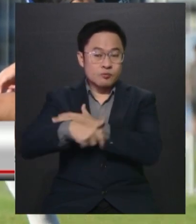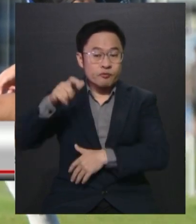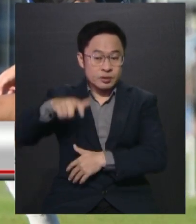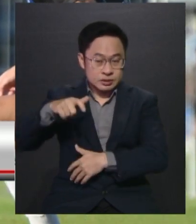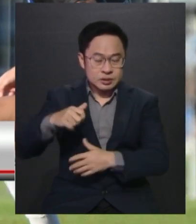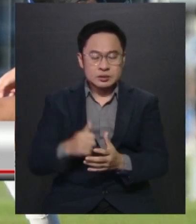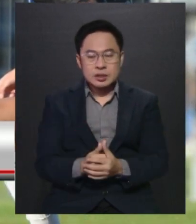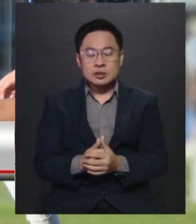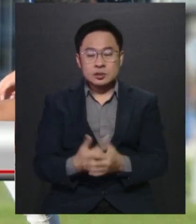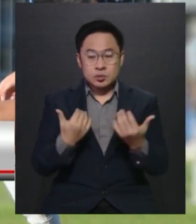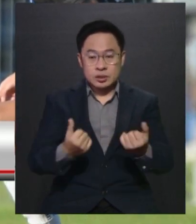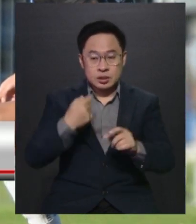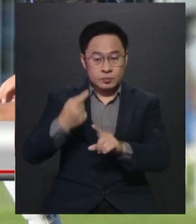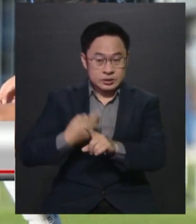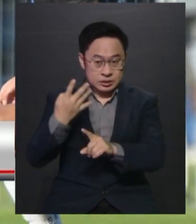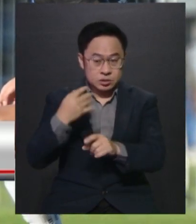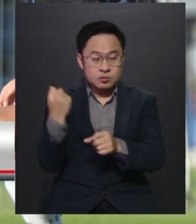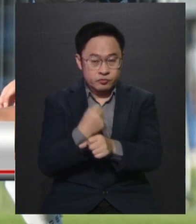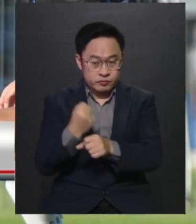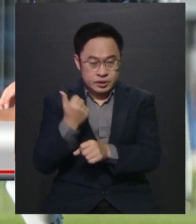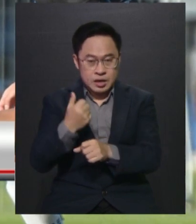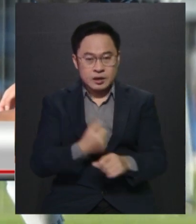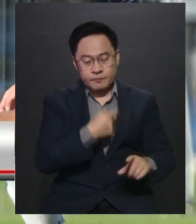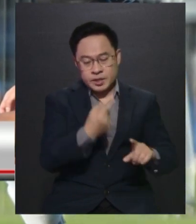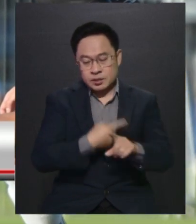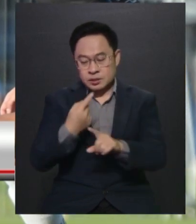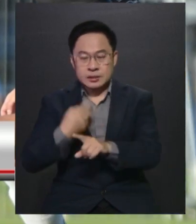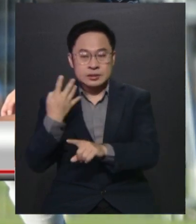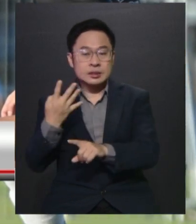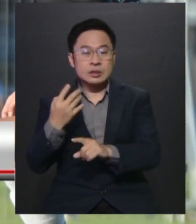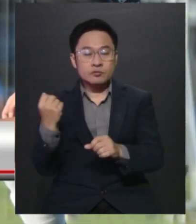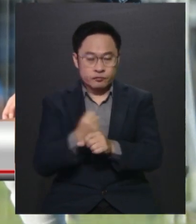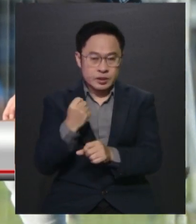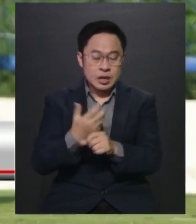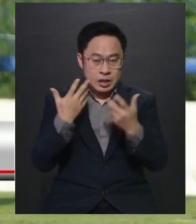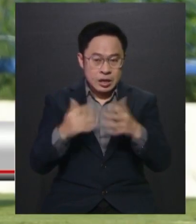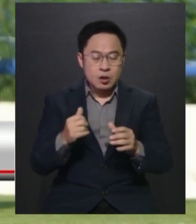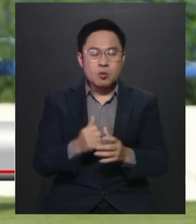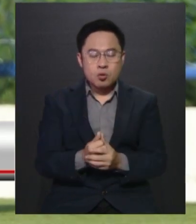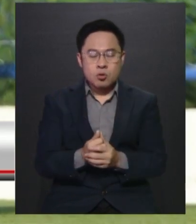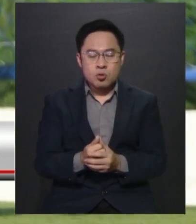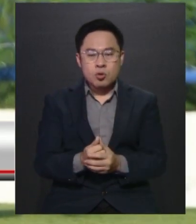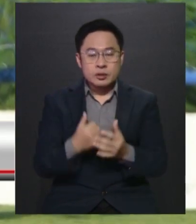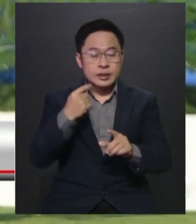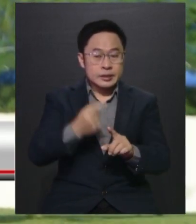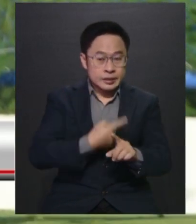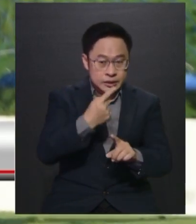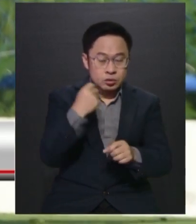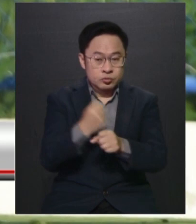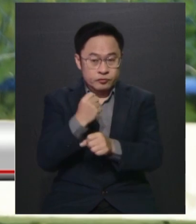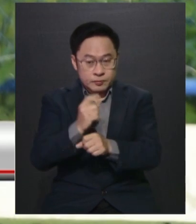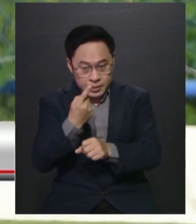เรามีเวลาอีก4เดือนด้วยกันนับจากนี้อีก2แคมป์ที่เราจะเรียกนักกีฬาเข้ามาฝึกซ้อมร่วมกันในเดือนมกราคมแล้วก็มีนาคม